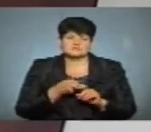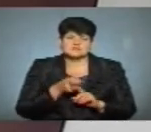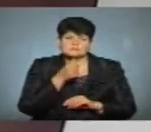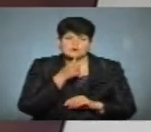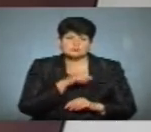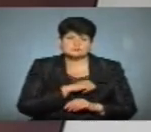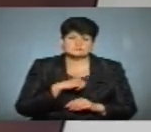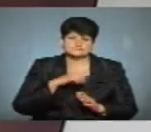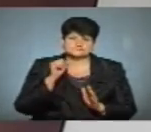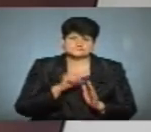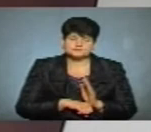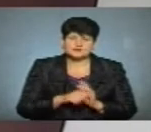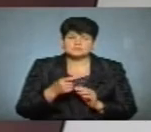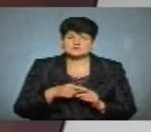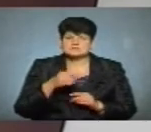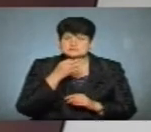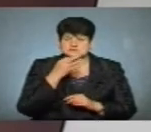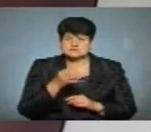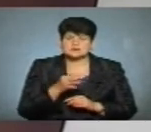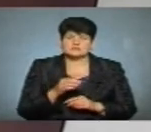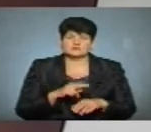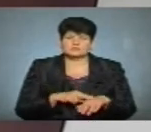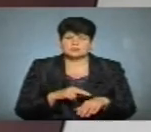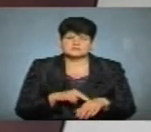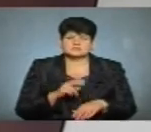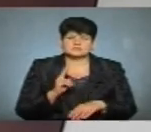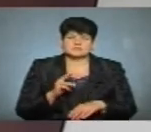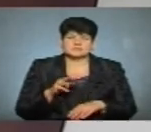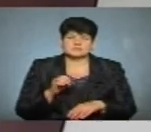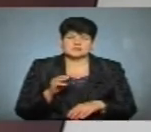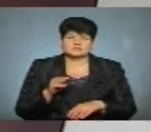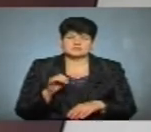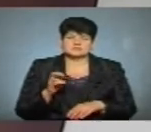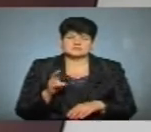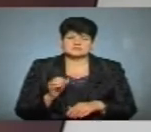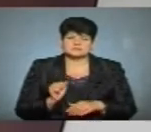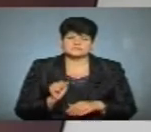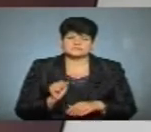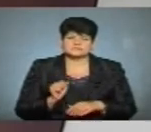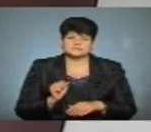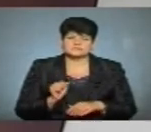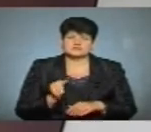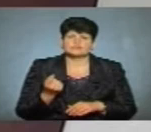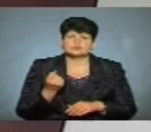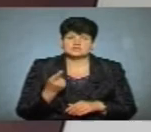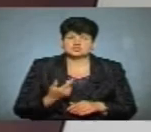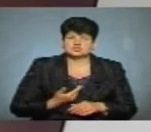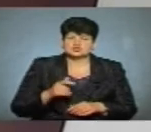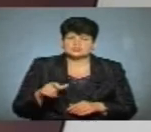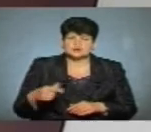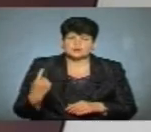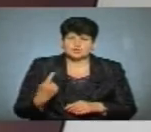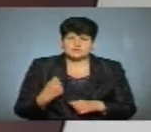спробами самогубства. Про це повідомила речниця патрульної поліції Катерина Метельська. В 11 жителів